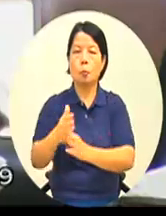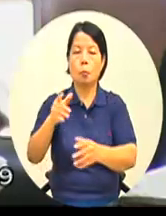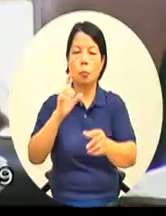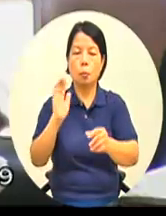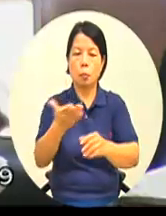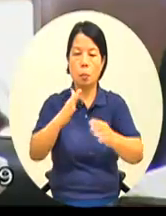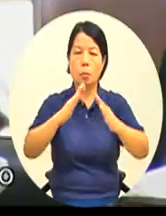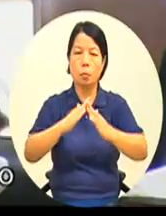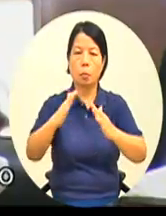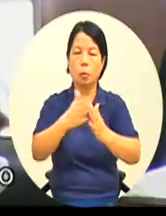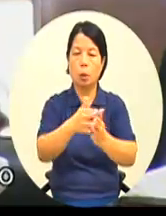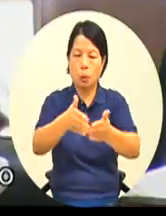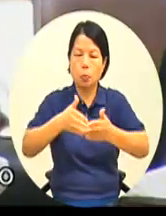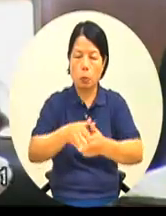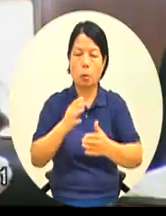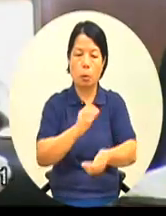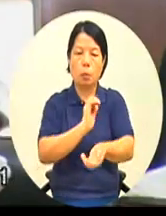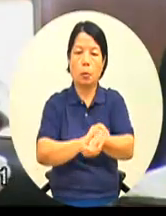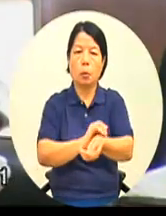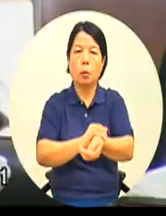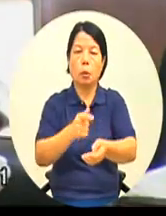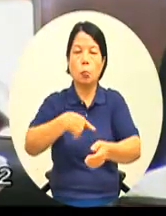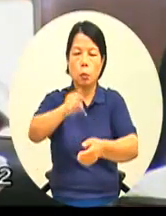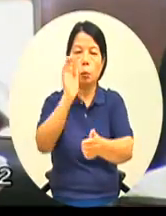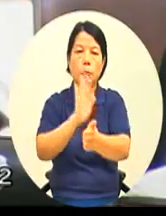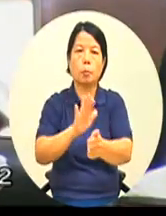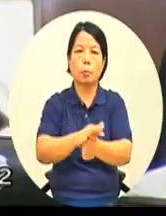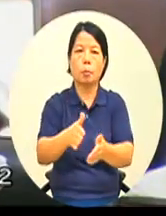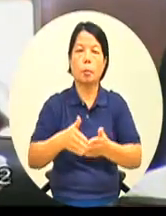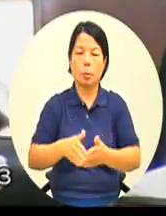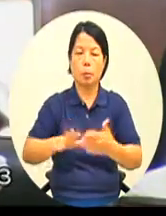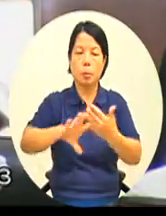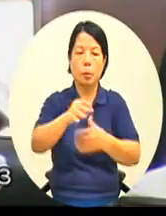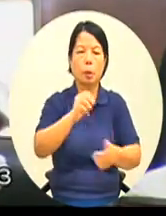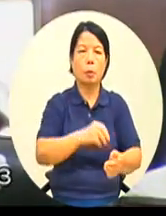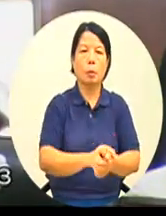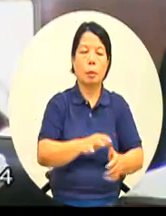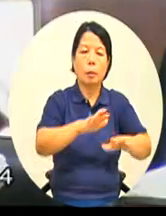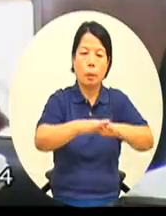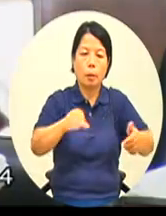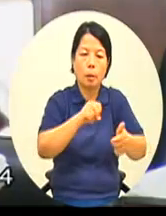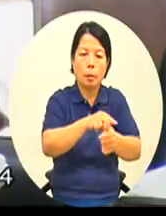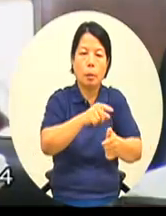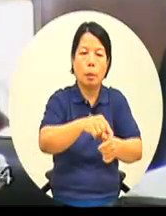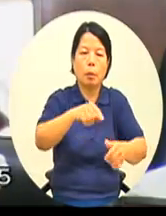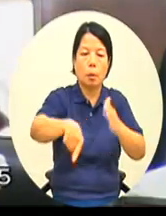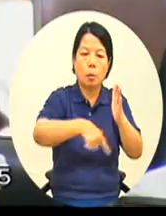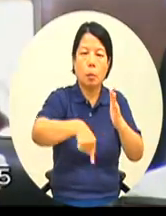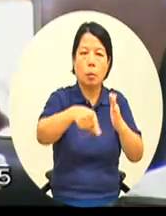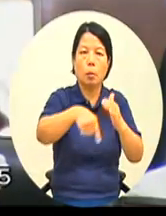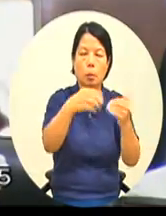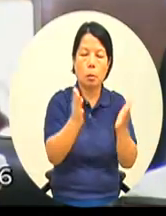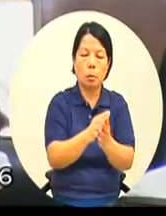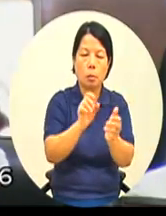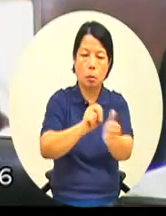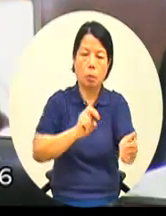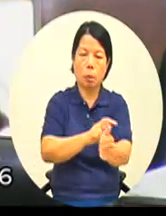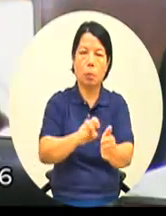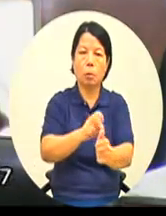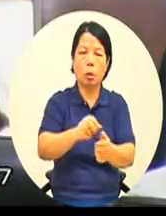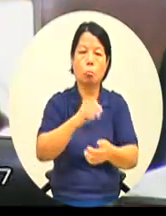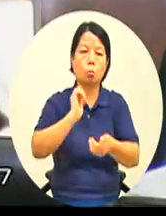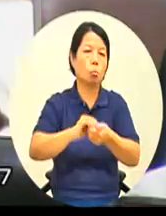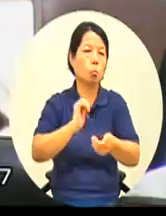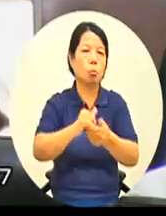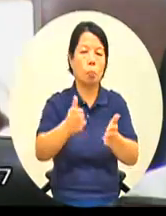为护理之家是需要医疗是支援的，其他的安养院、其他的都长照都可能 不见得，只要有